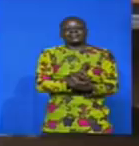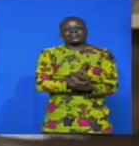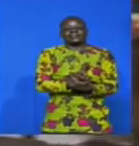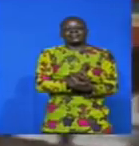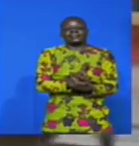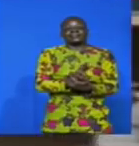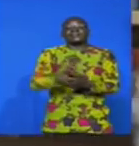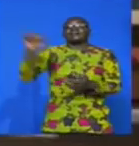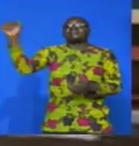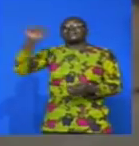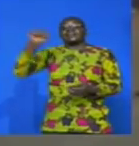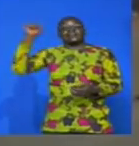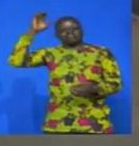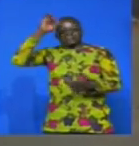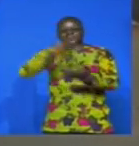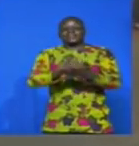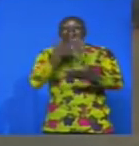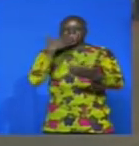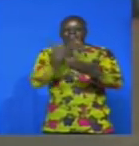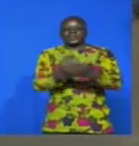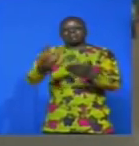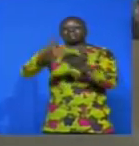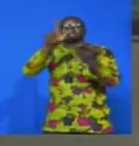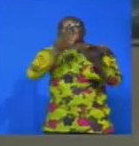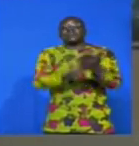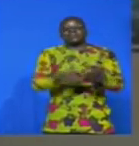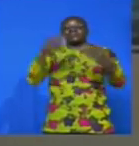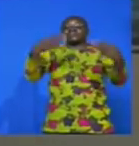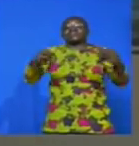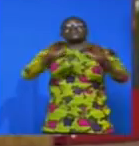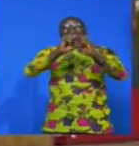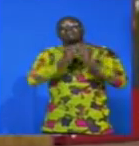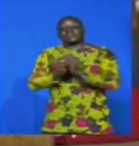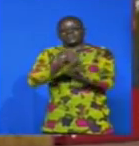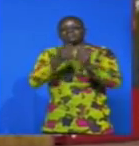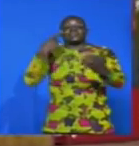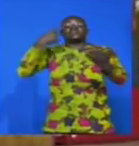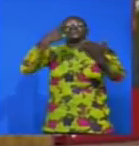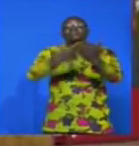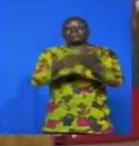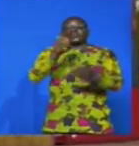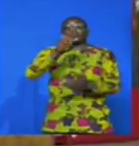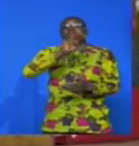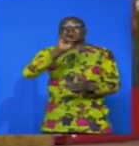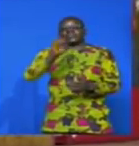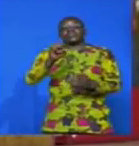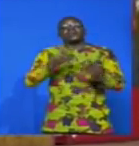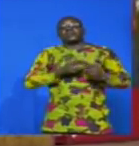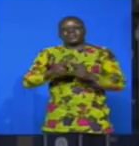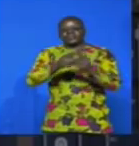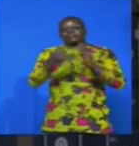Garantir une concurrence saine et loyale au sein de son marché commun, c'est la vision de l'UEMOA, l'Union économique et